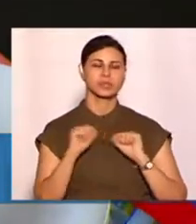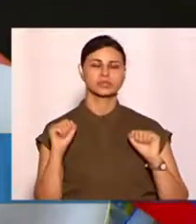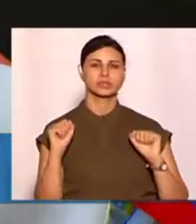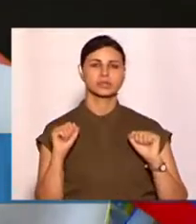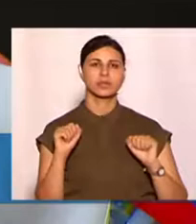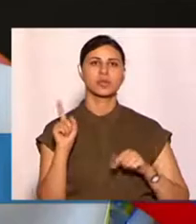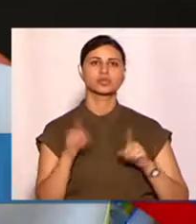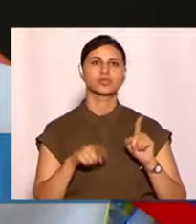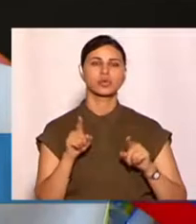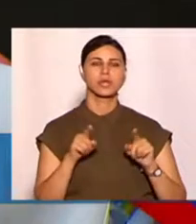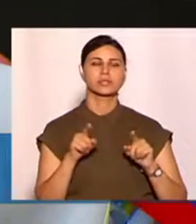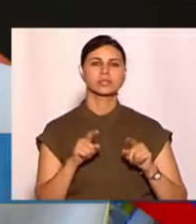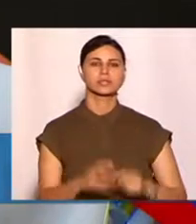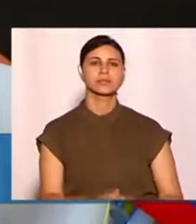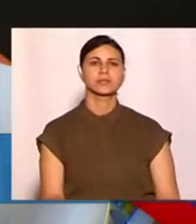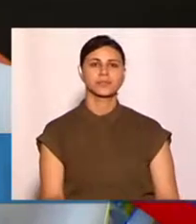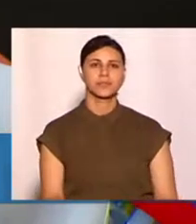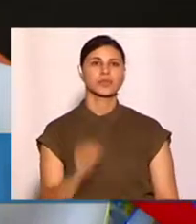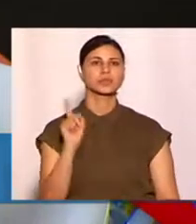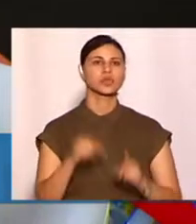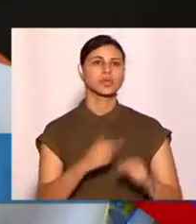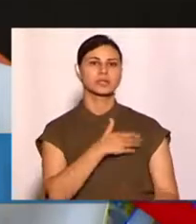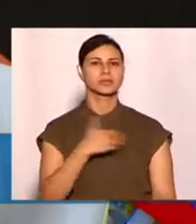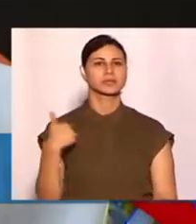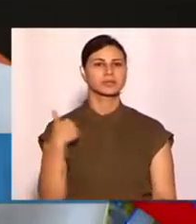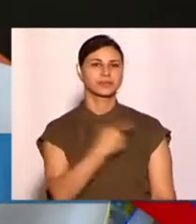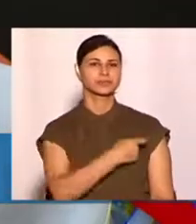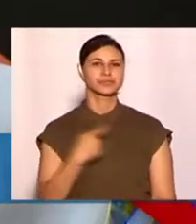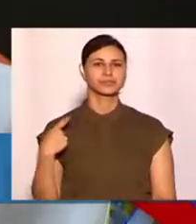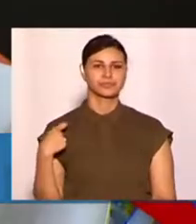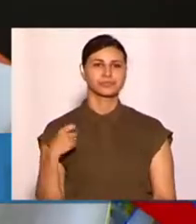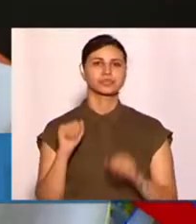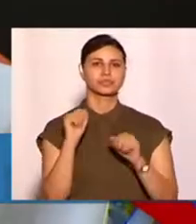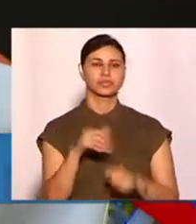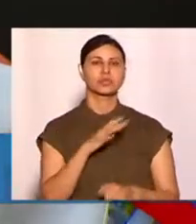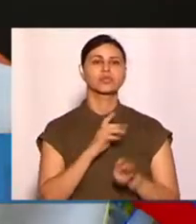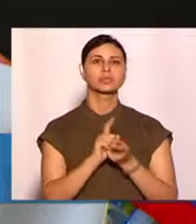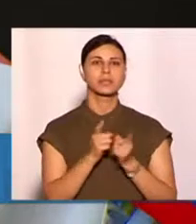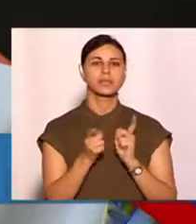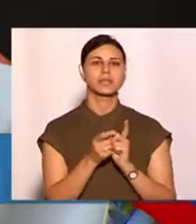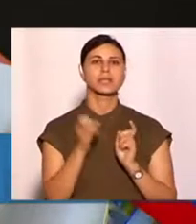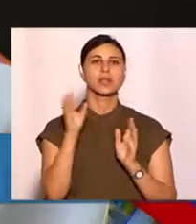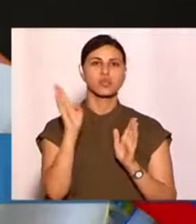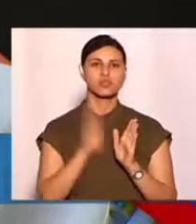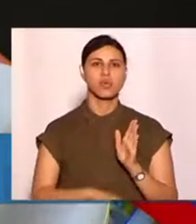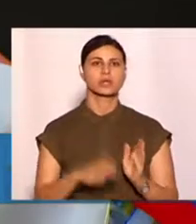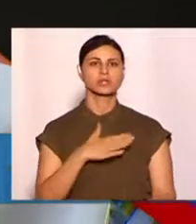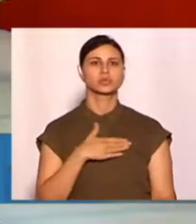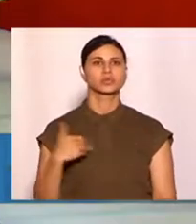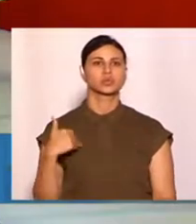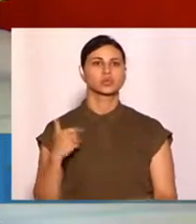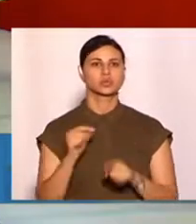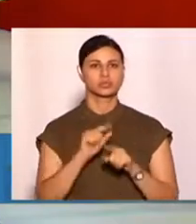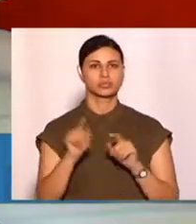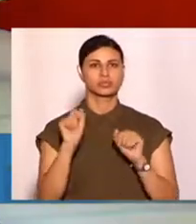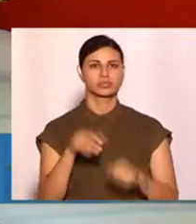შეიძლება. ზოგიერთი ანტიპერსპირანტი შეიცავს ისეთ ნივთიერებებს, რომელიც პირიქით უფრო გაგიღიზიანებთ კანის